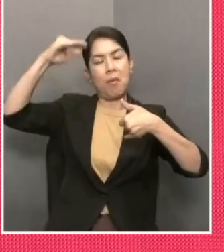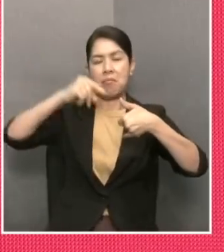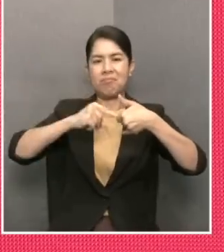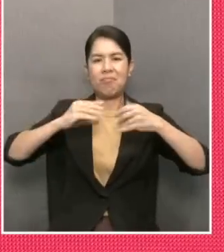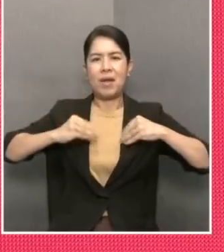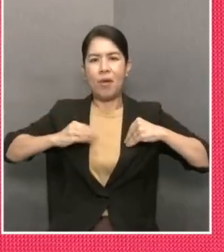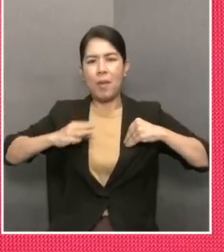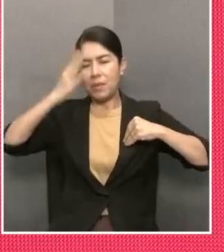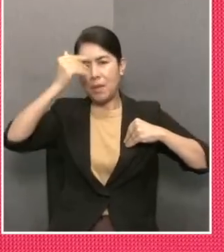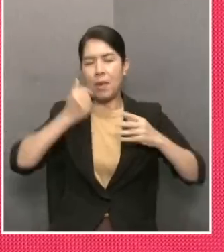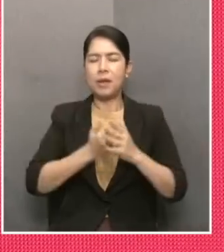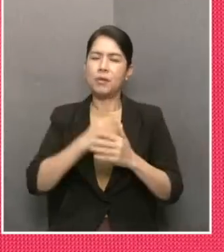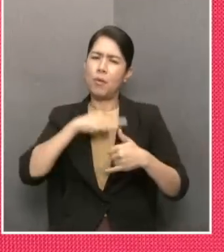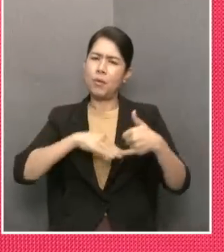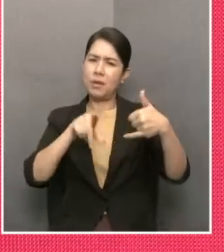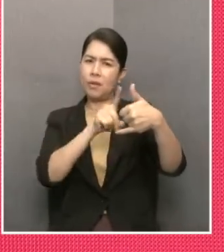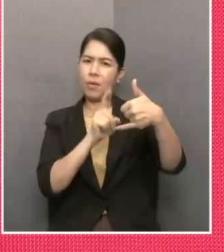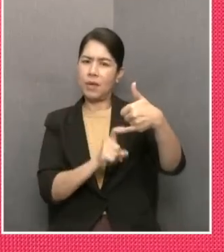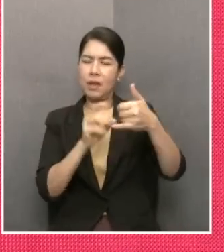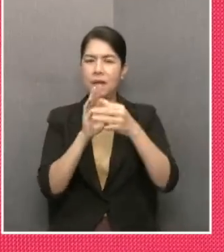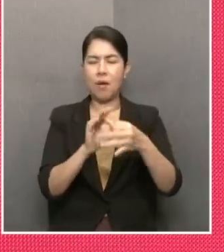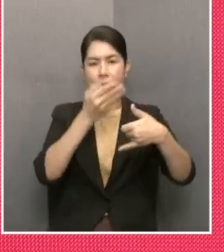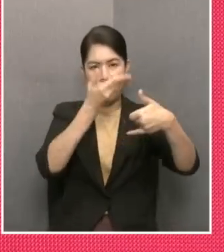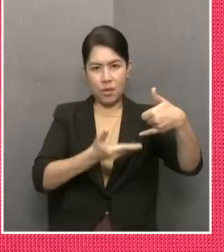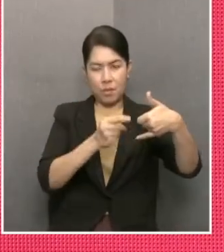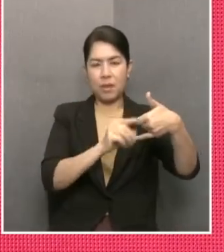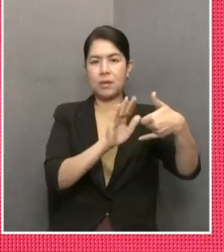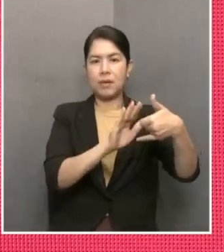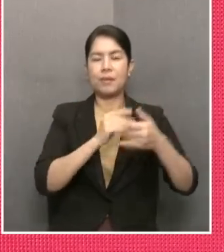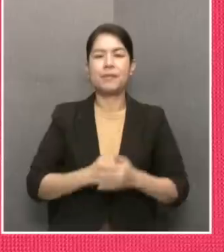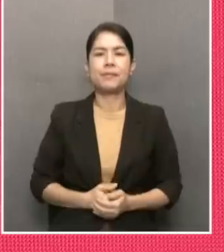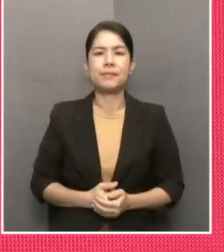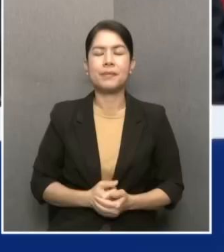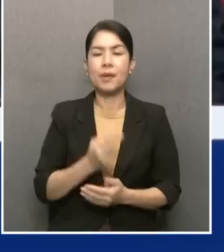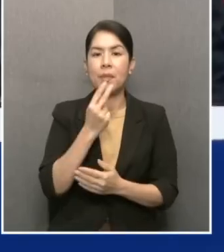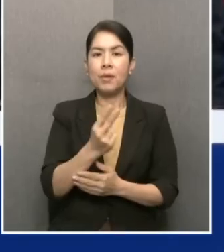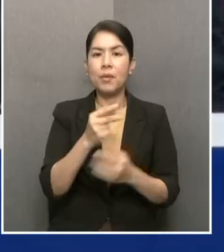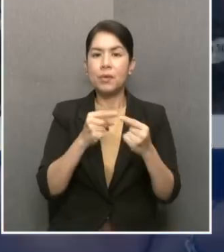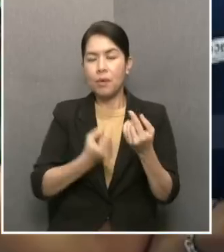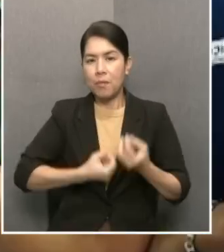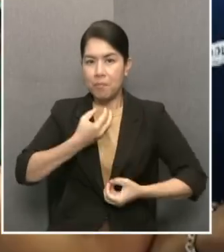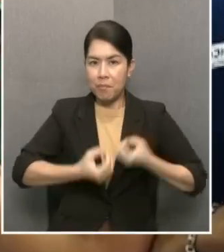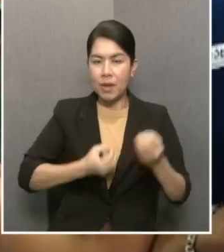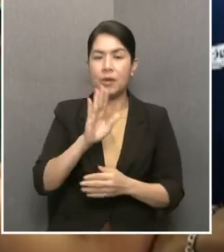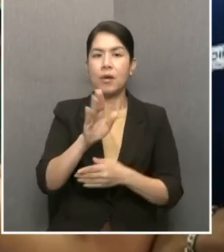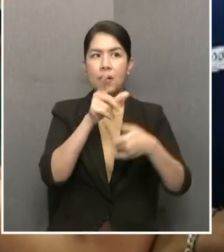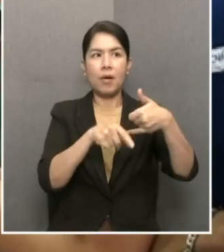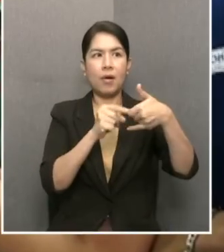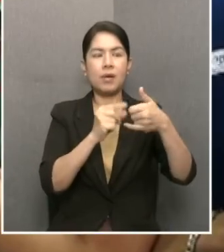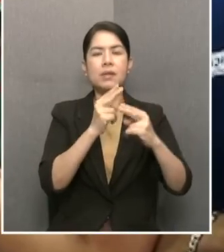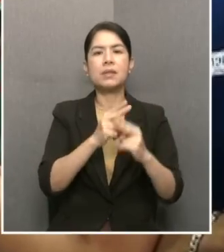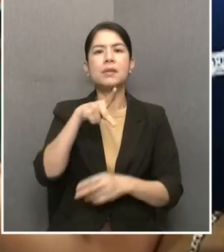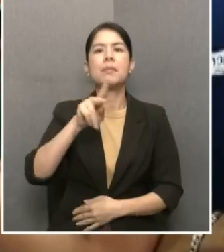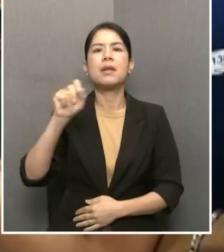เรื่องคุณสมบัติและลักษณะต้องห้ามต่างๆอีกด้วยครับค่ะไปดูอีกหนึ่งความเห็นนะคะคุณประเสริฐจันทรรวงทอง